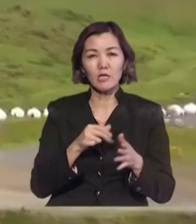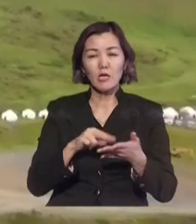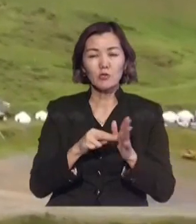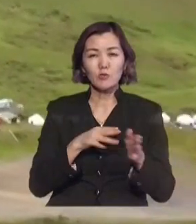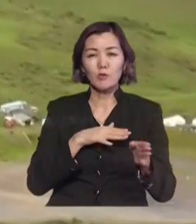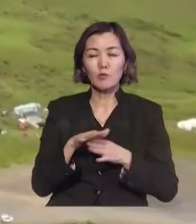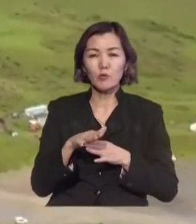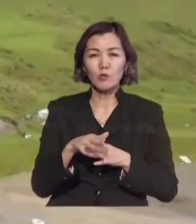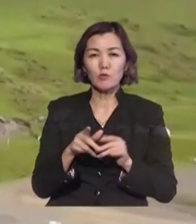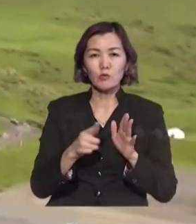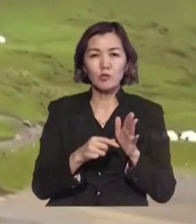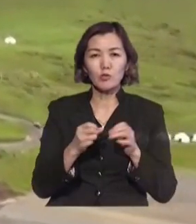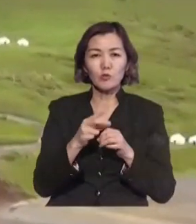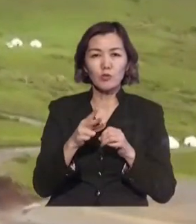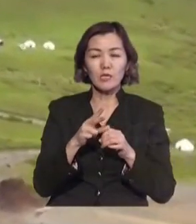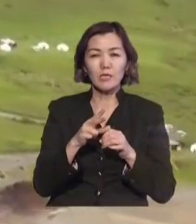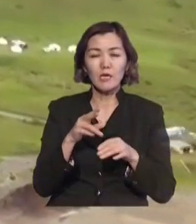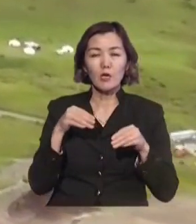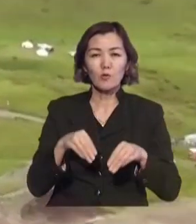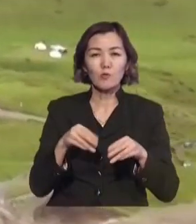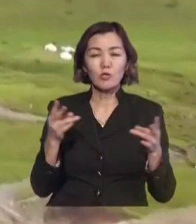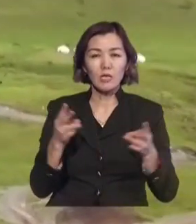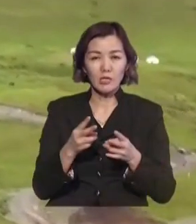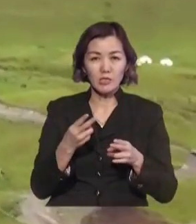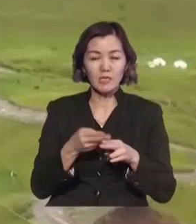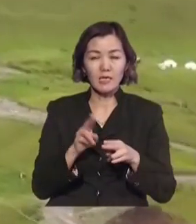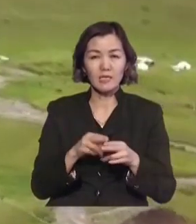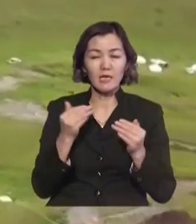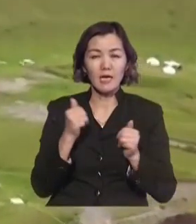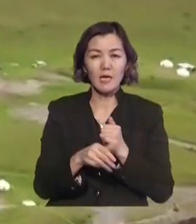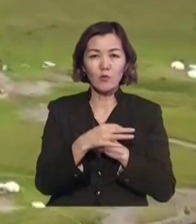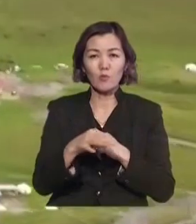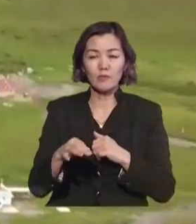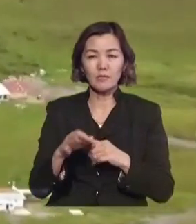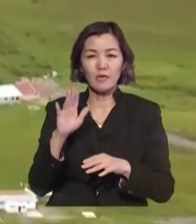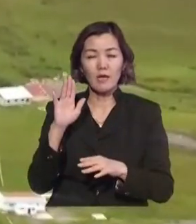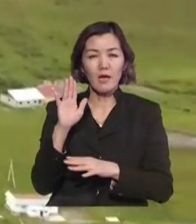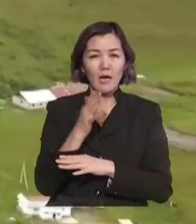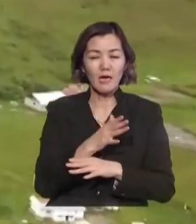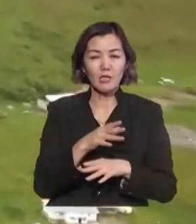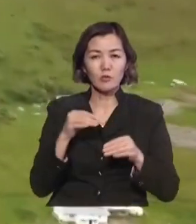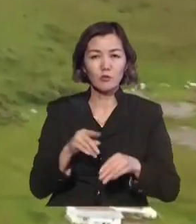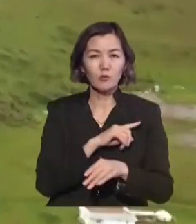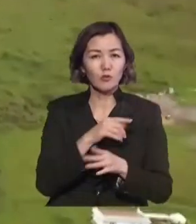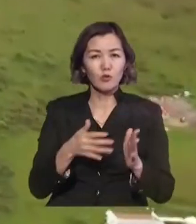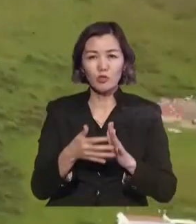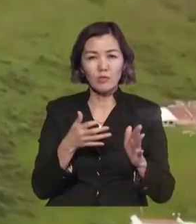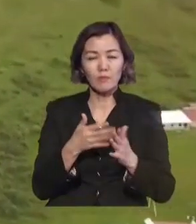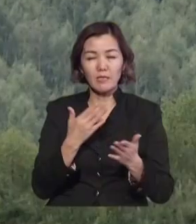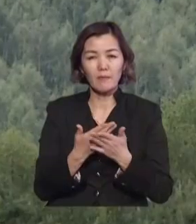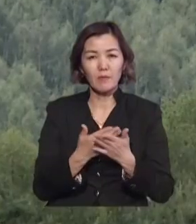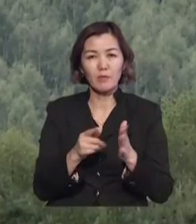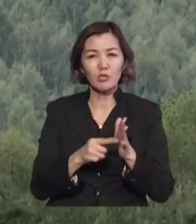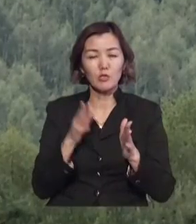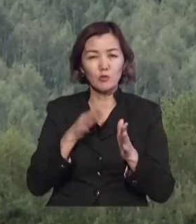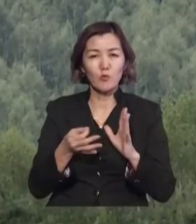жету үшін 712 миллион дана көшет қажет. Мамандар ақпарынша, әр облыстың ағаш питомниктерінің бұған күші жетпейді. Мәселен, Жетісу